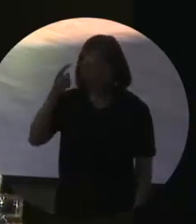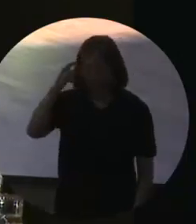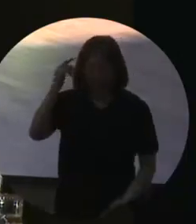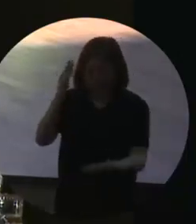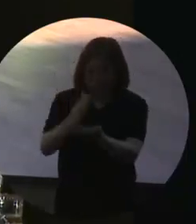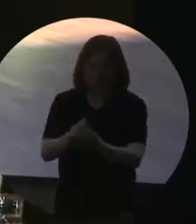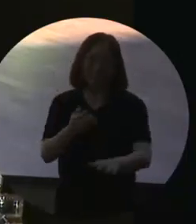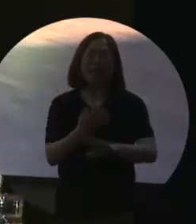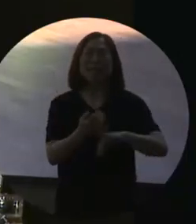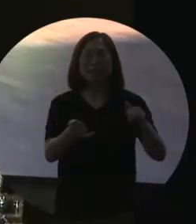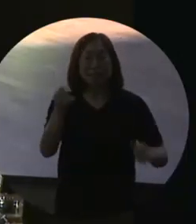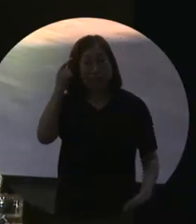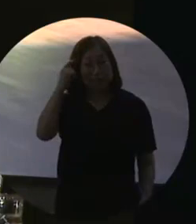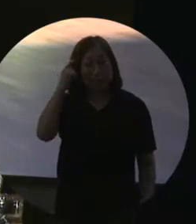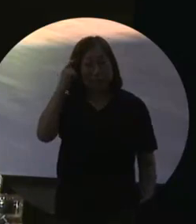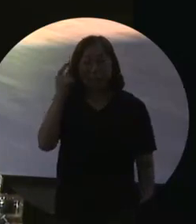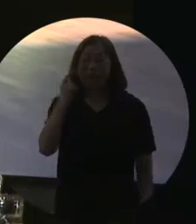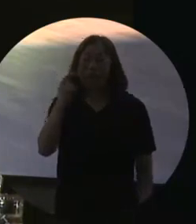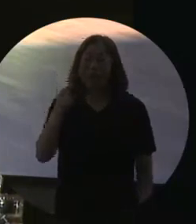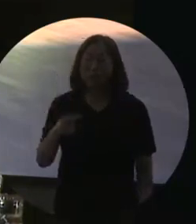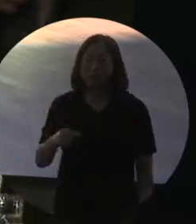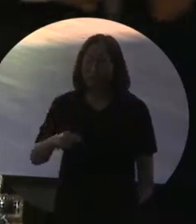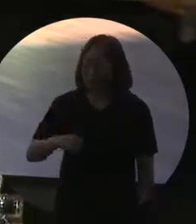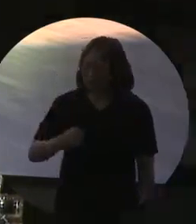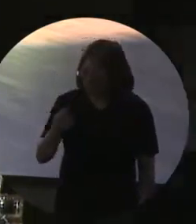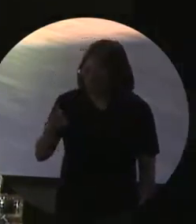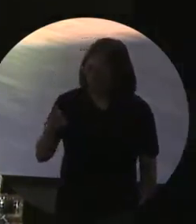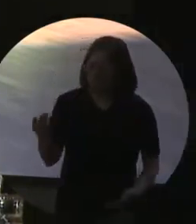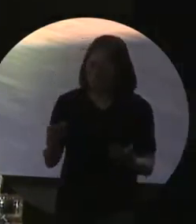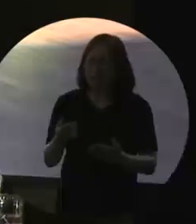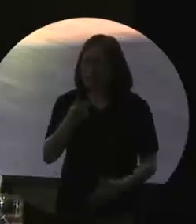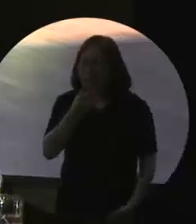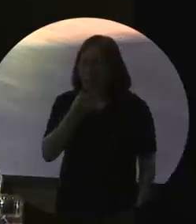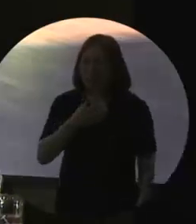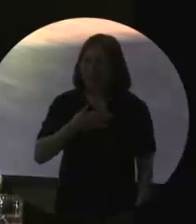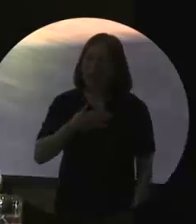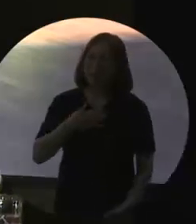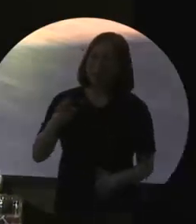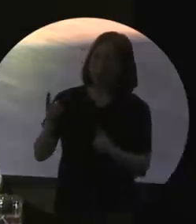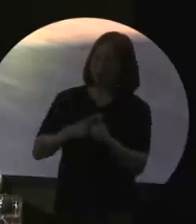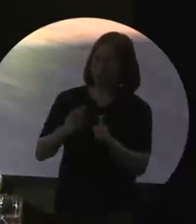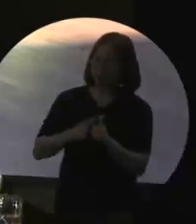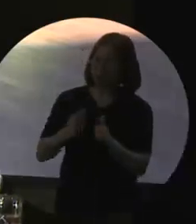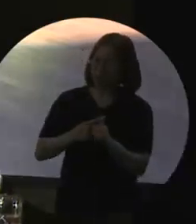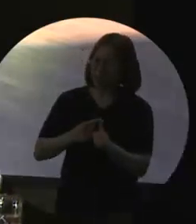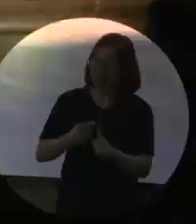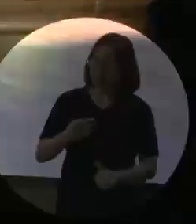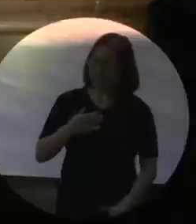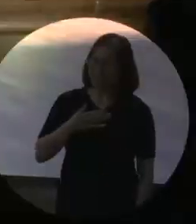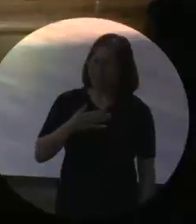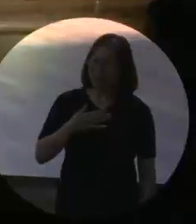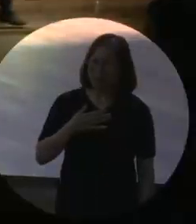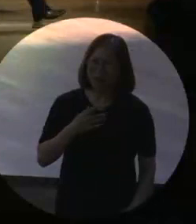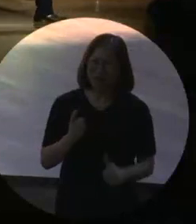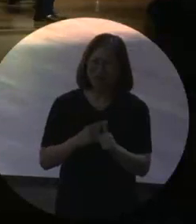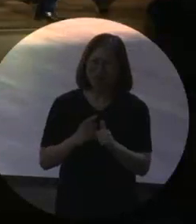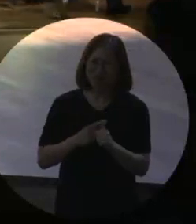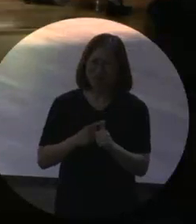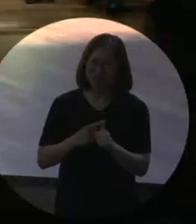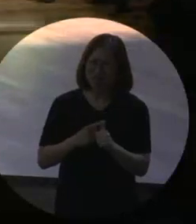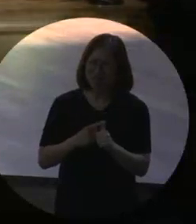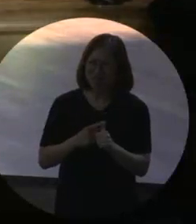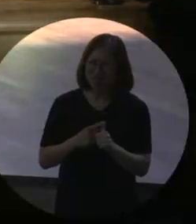남 생각도 좀 해주면 안 될까? 자기네들이 이러면 나만 욕먹는다고. 나만!